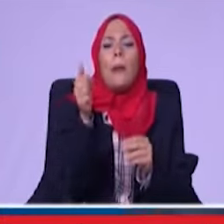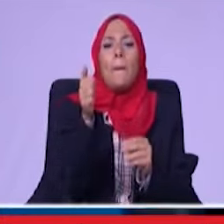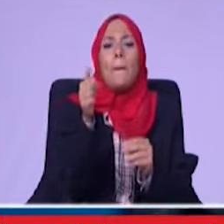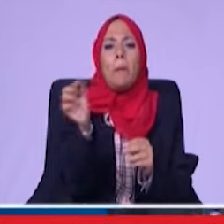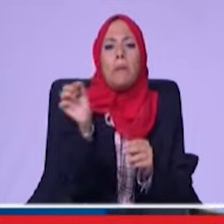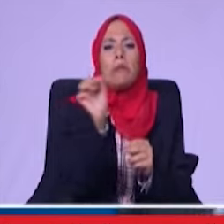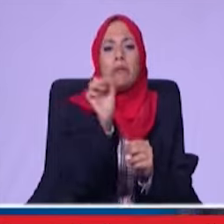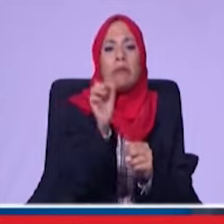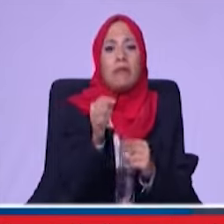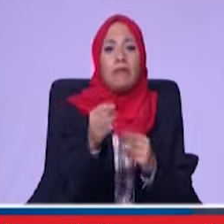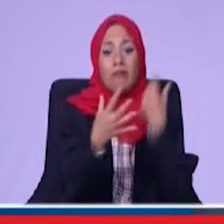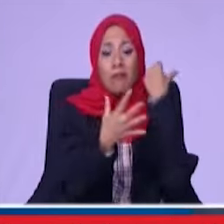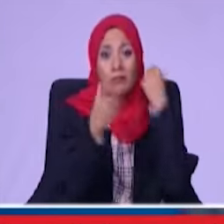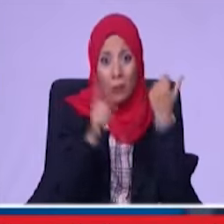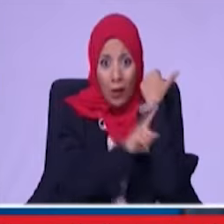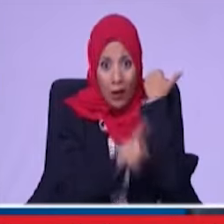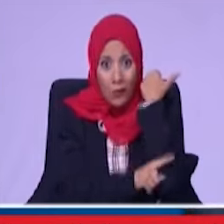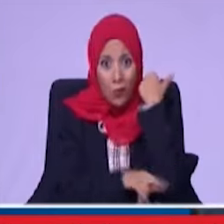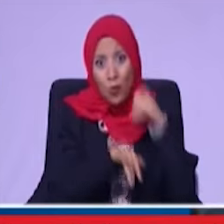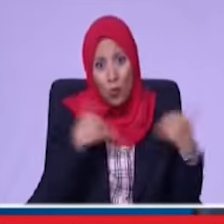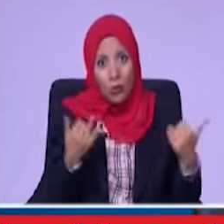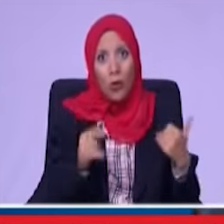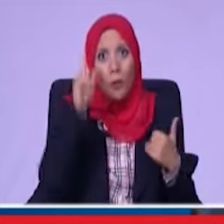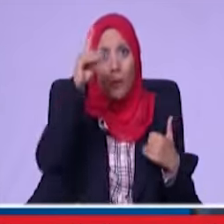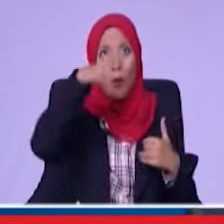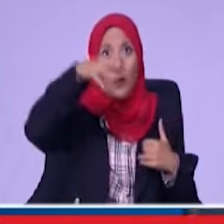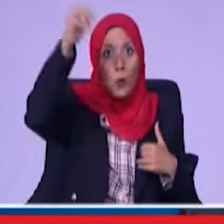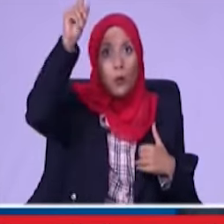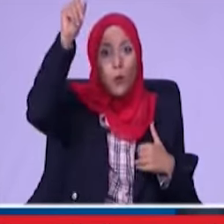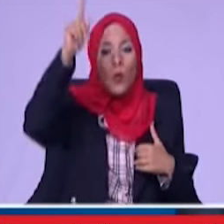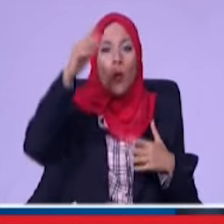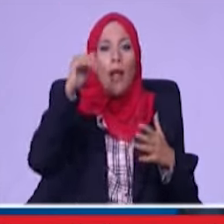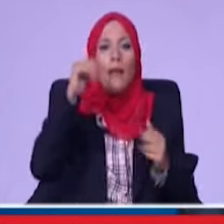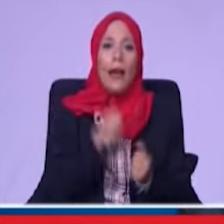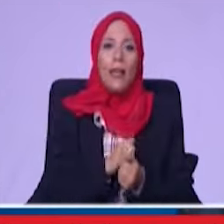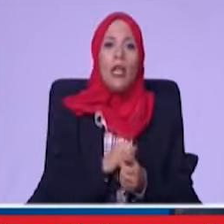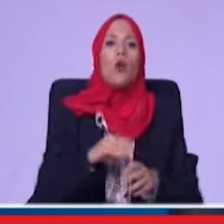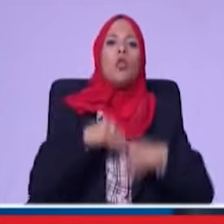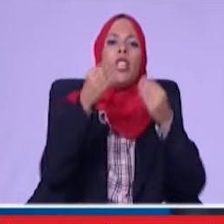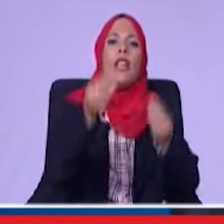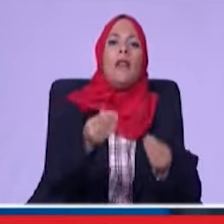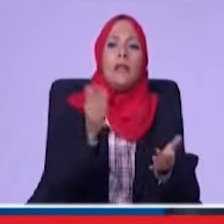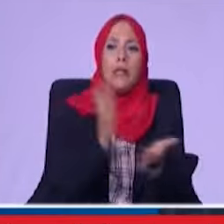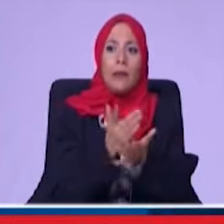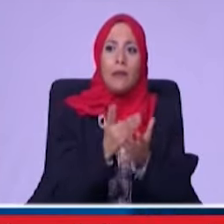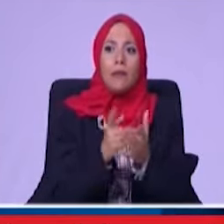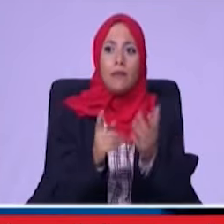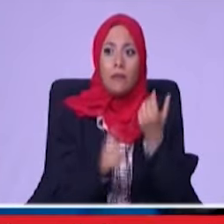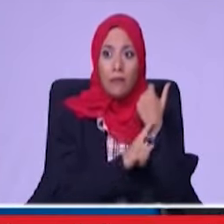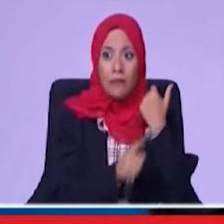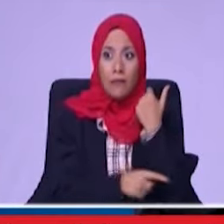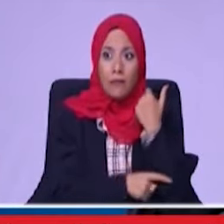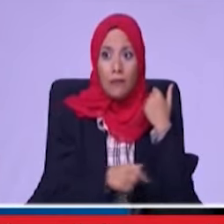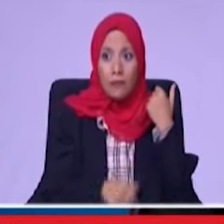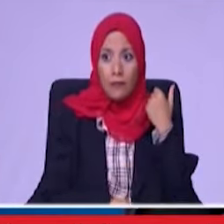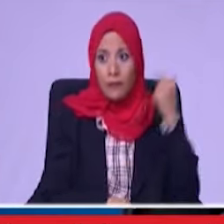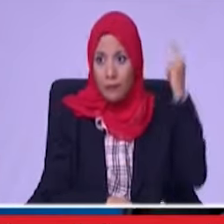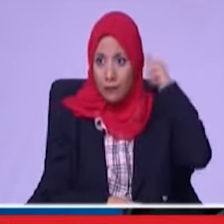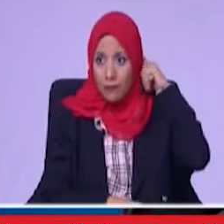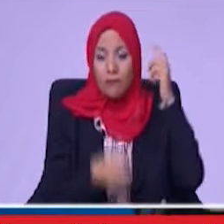شوية دم سقط. لأن سبحان الله يا دكتور عمرو، مجرد ما يتقال بداية حمل القلوب والعقول تتعلق